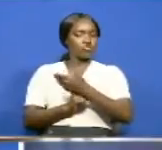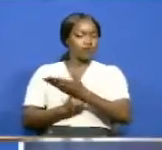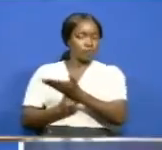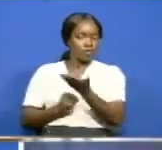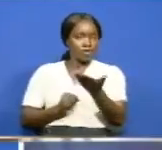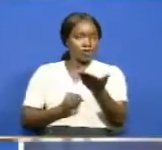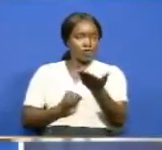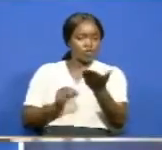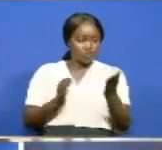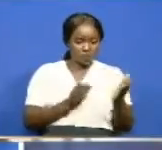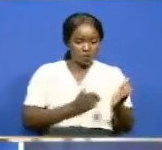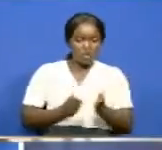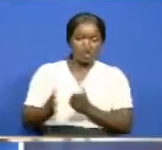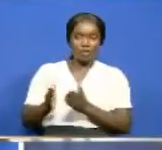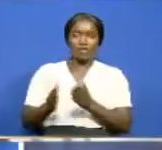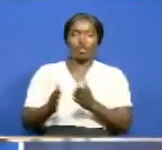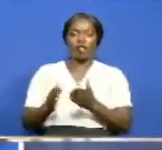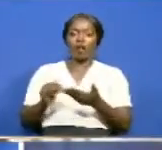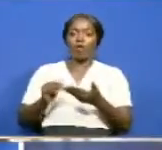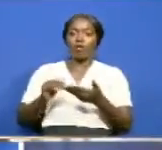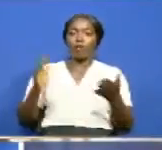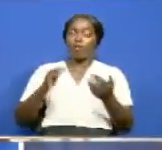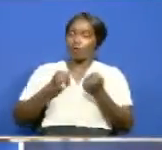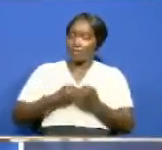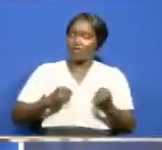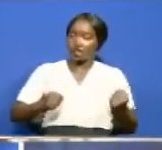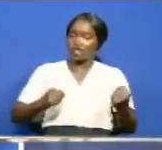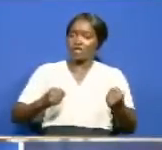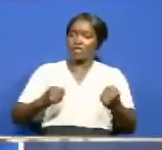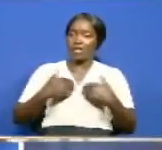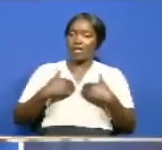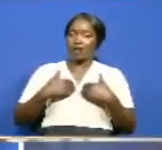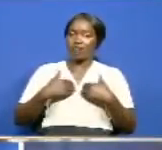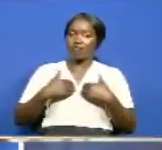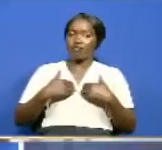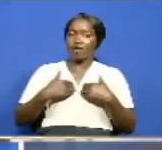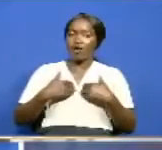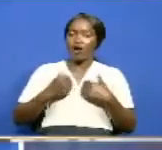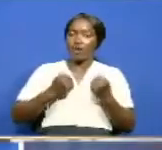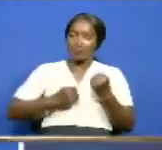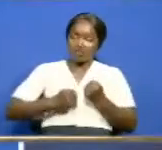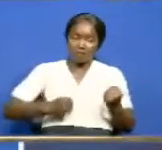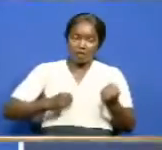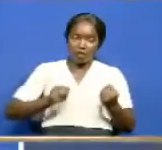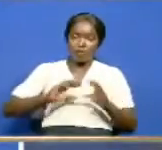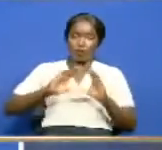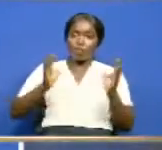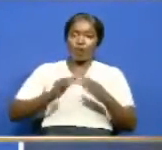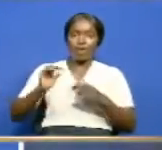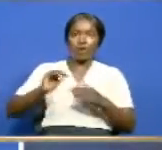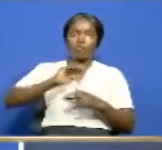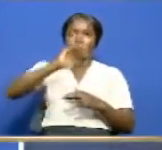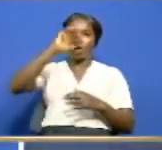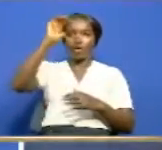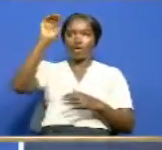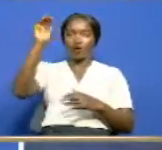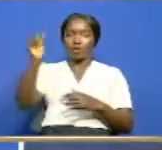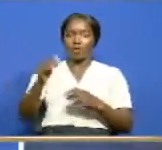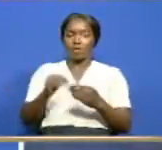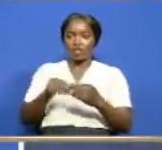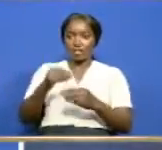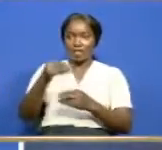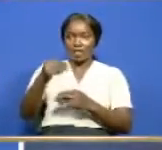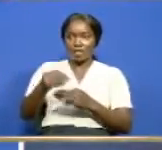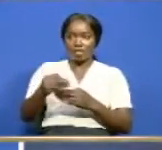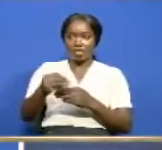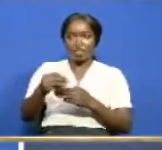are organizing this, so that we can get more athletes going to run in the world mountain running. Mbio hizo ziko kwenye kalenda ya shirikisho la